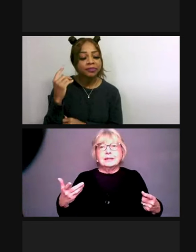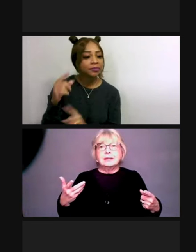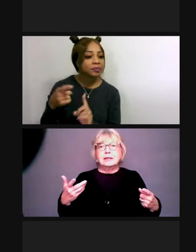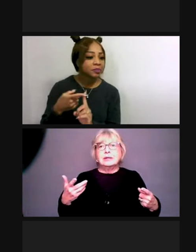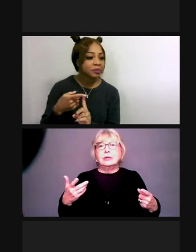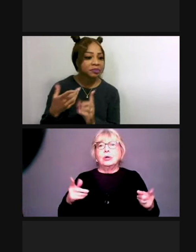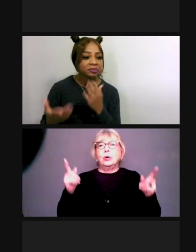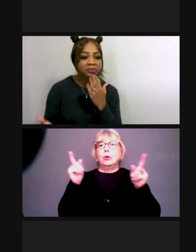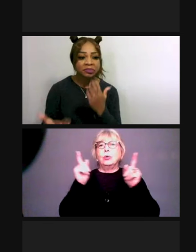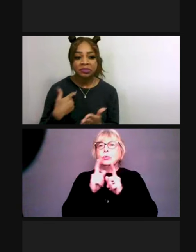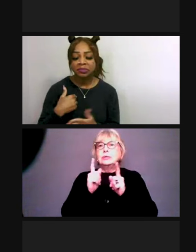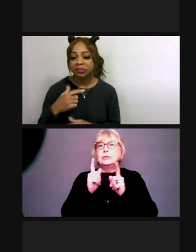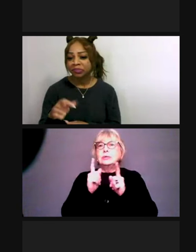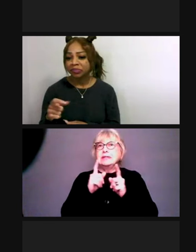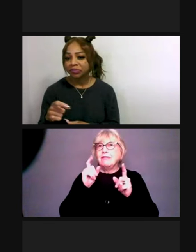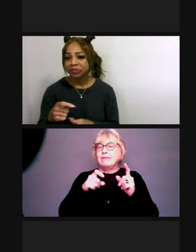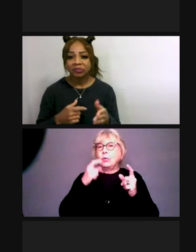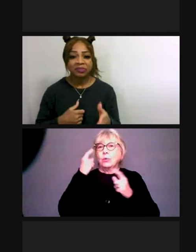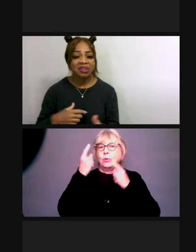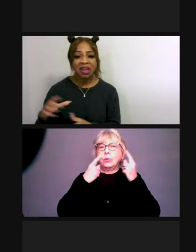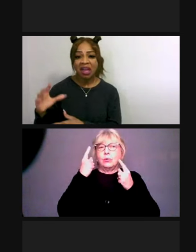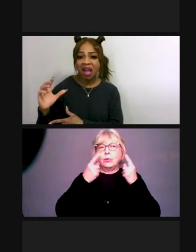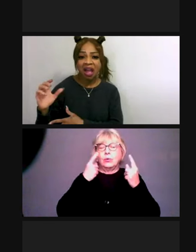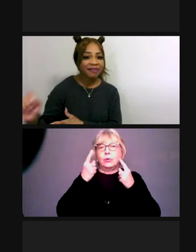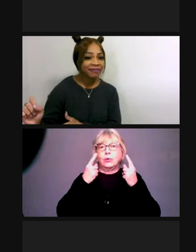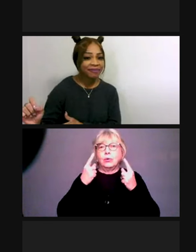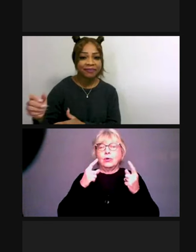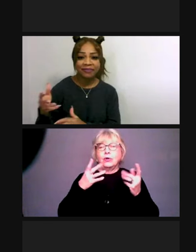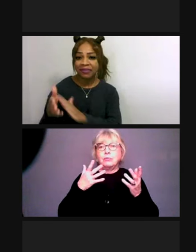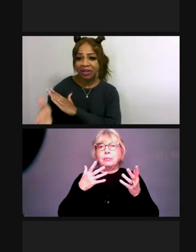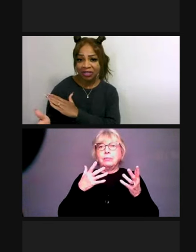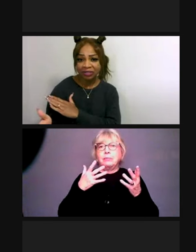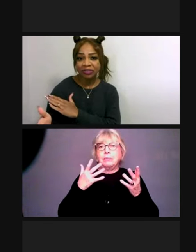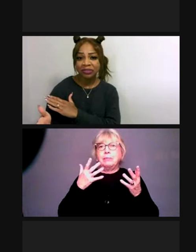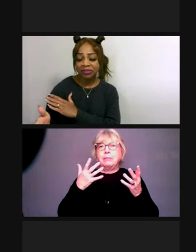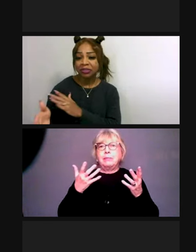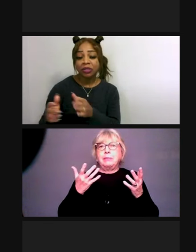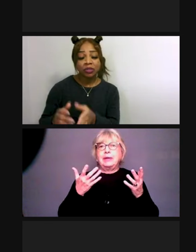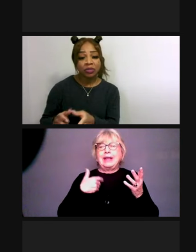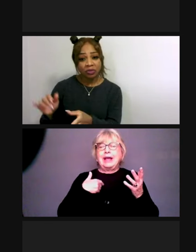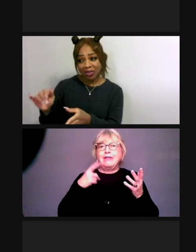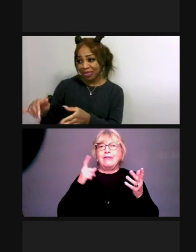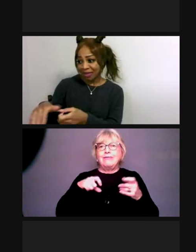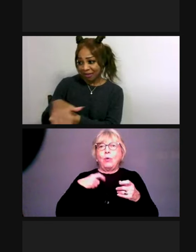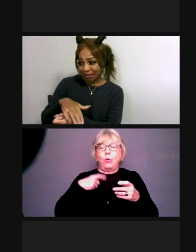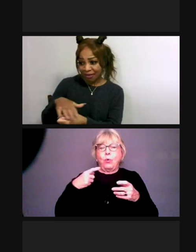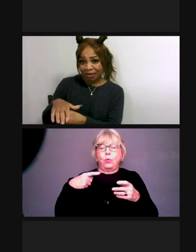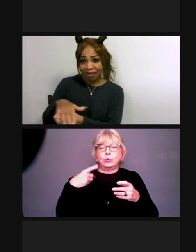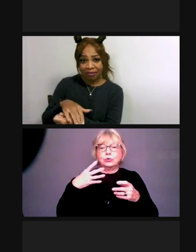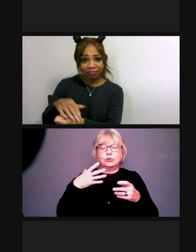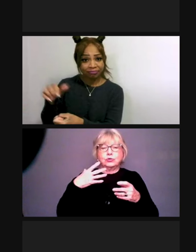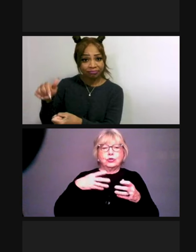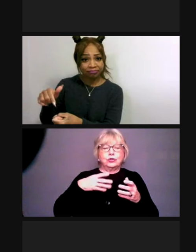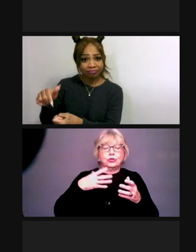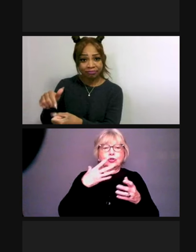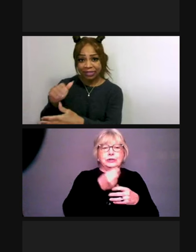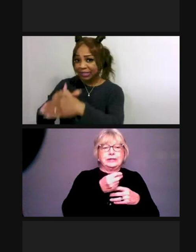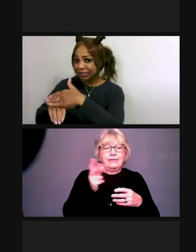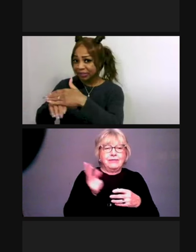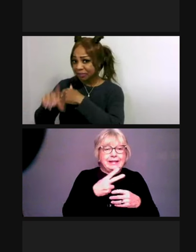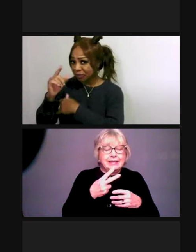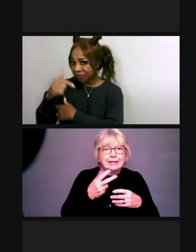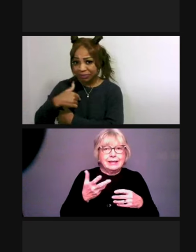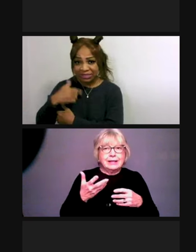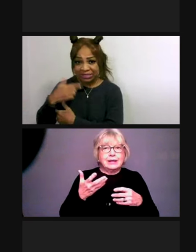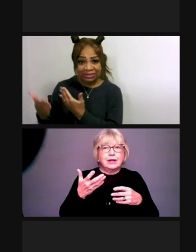tenir compte de, j'aurais peut-être besoin de me déplacer rapidement. Est-ce que l'endroit où